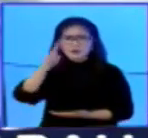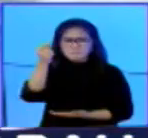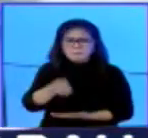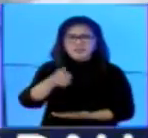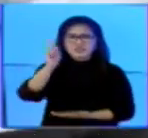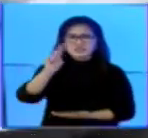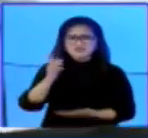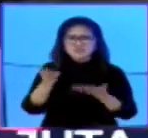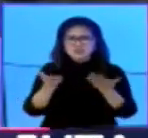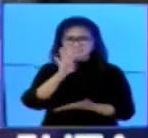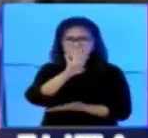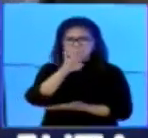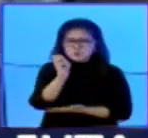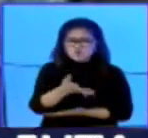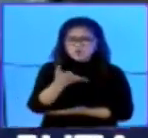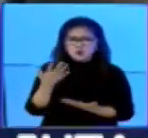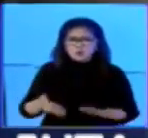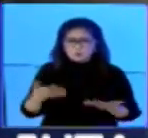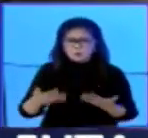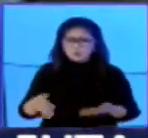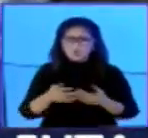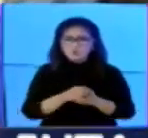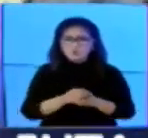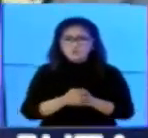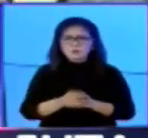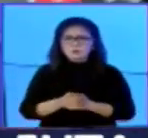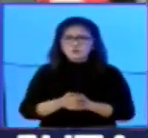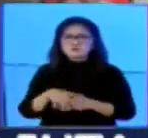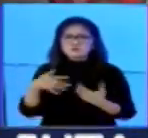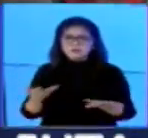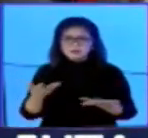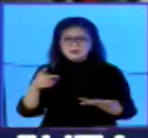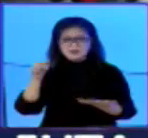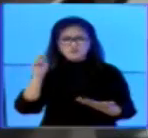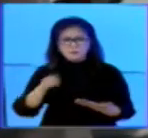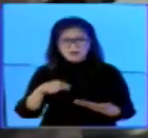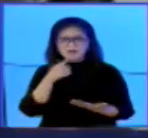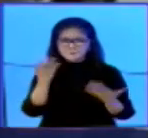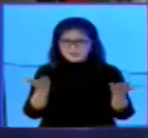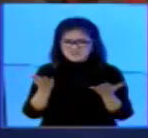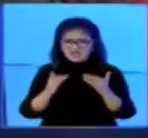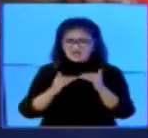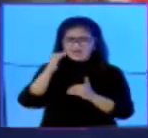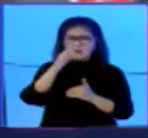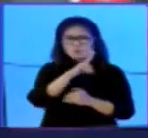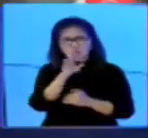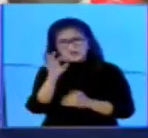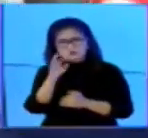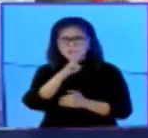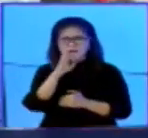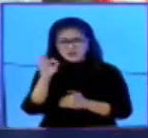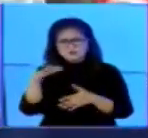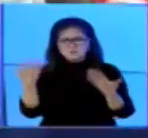hampir Rp4.000.000. Tapi pemakaian normal? Normal. Ya kalau naik 200-300 aja oke, saya masih ngerti. Tapi kalau